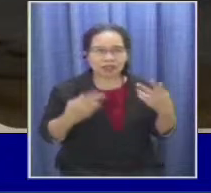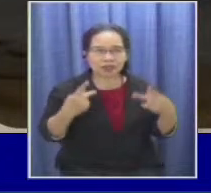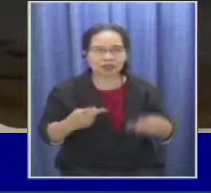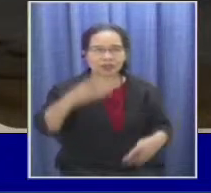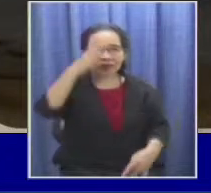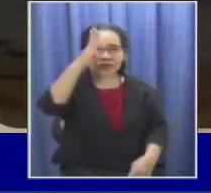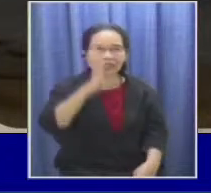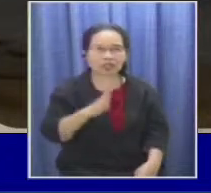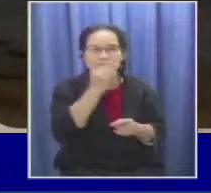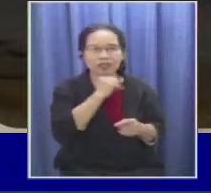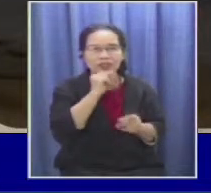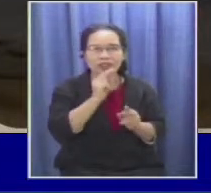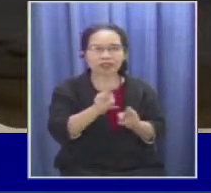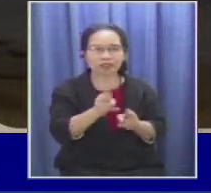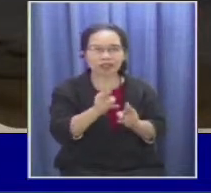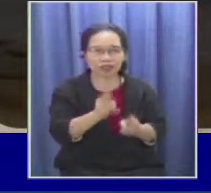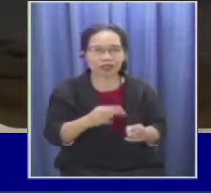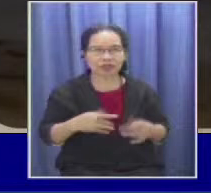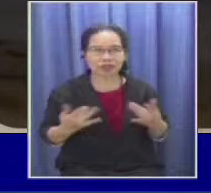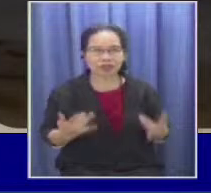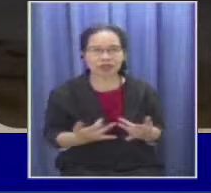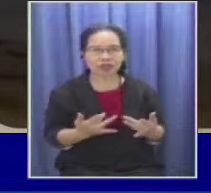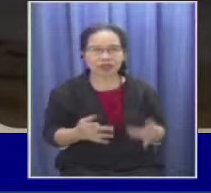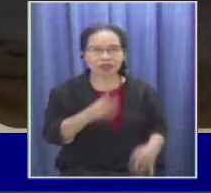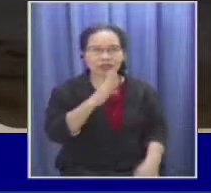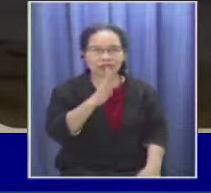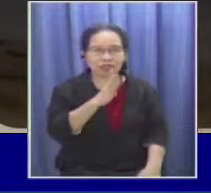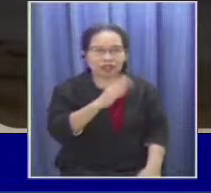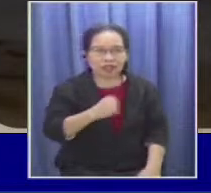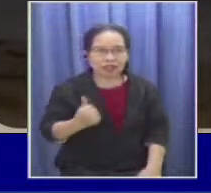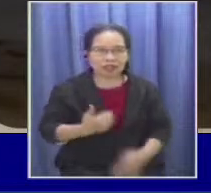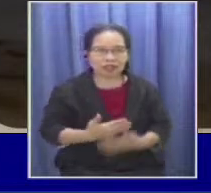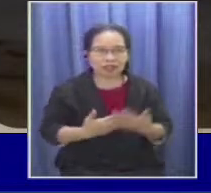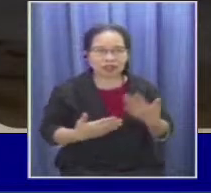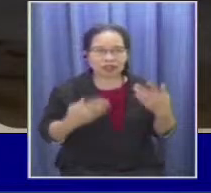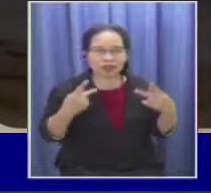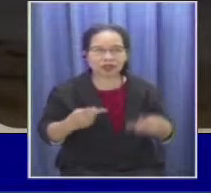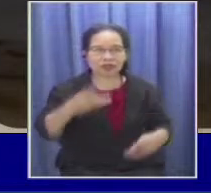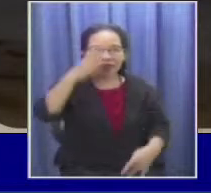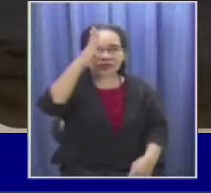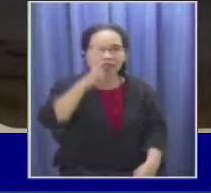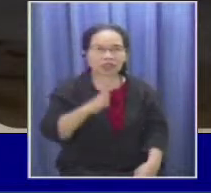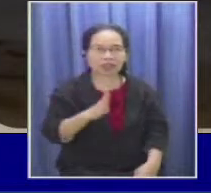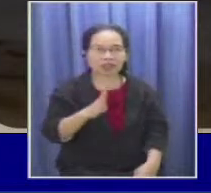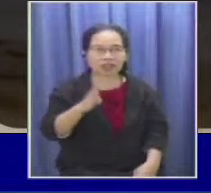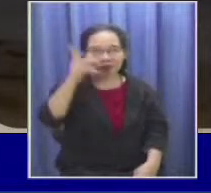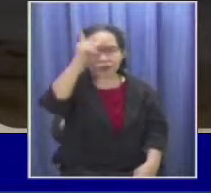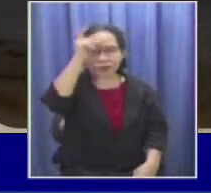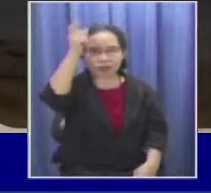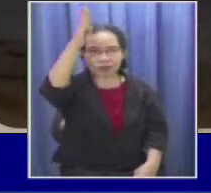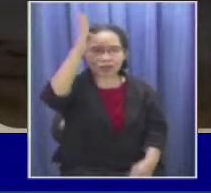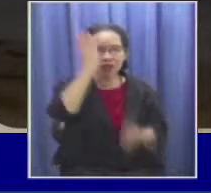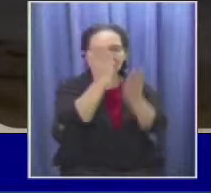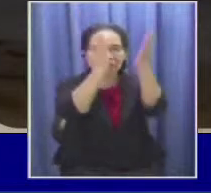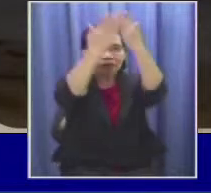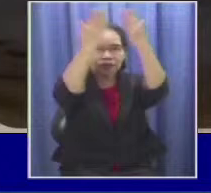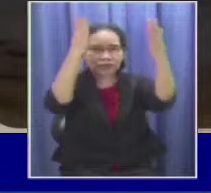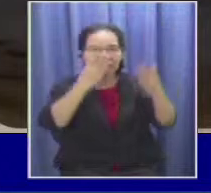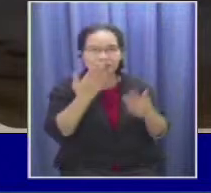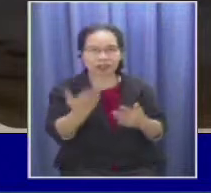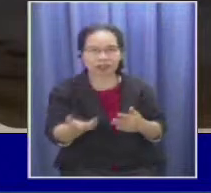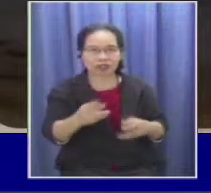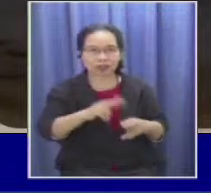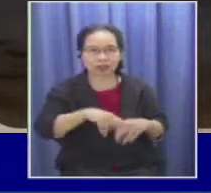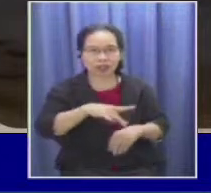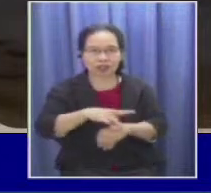ma wo nsɛm ɛnyɛ kakra bi Ecclesiastes 5:2 ɔsɛnkafoɔ nwoma ti num kyɛmu mmienu ɛma wa no